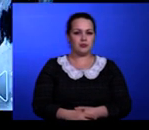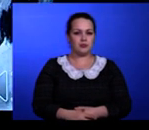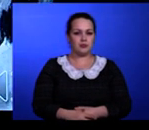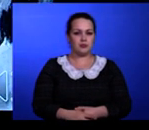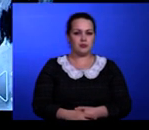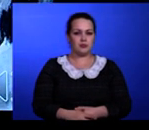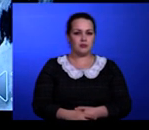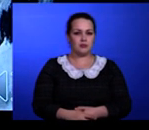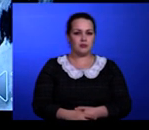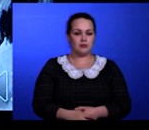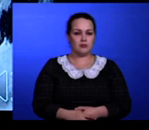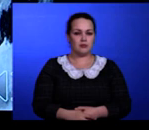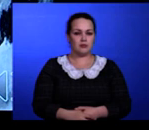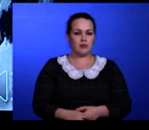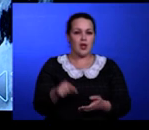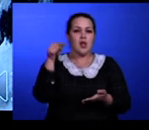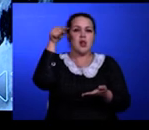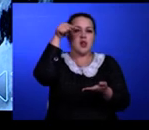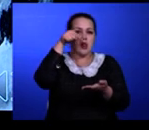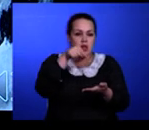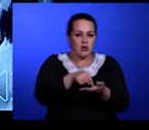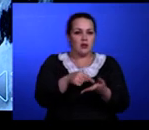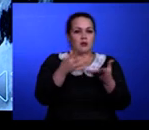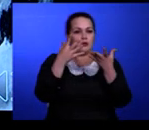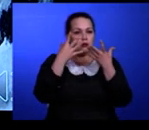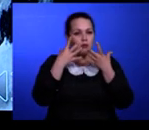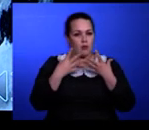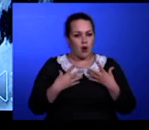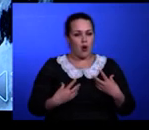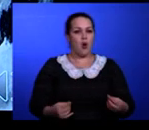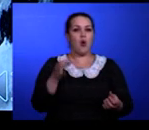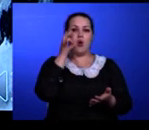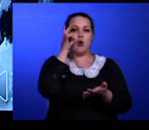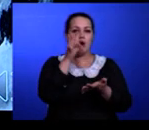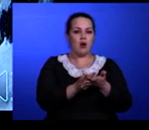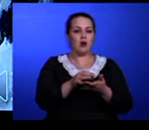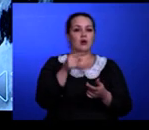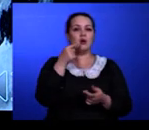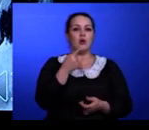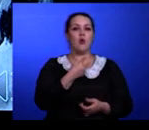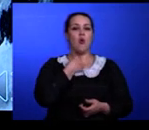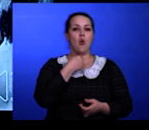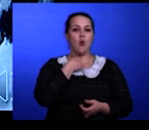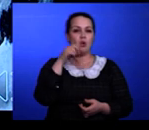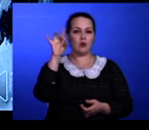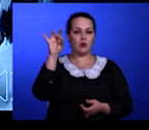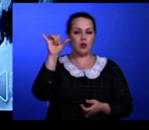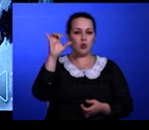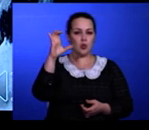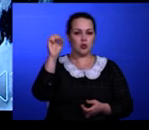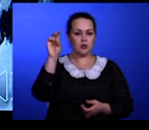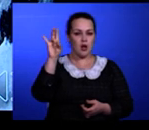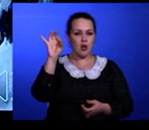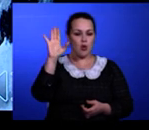мы на целью спокойно прозвучало в шлема фоне голос русанова юлдаш увидел